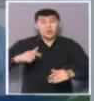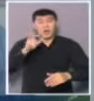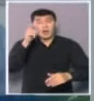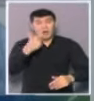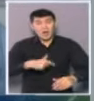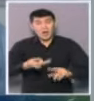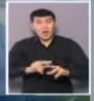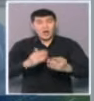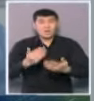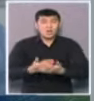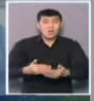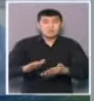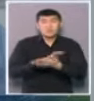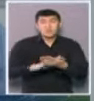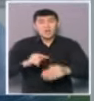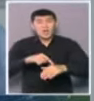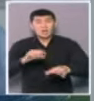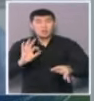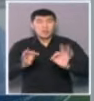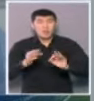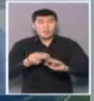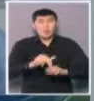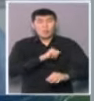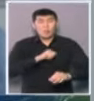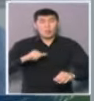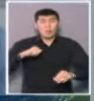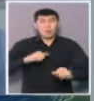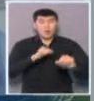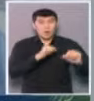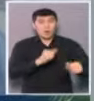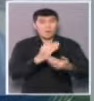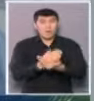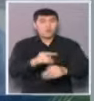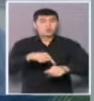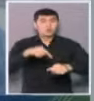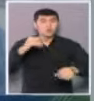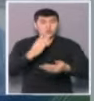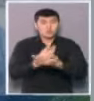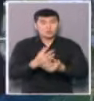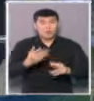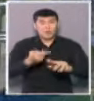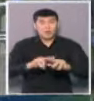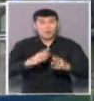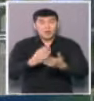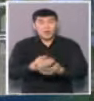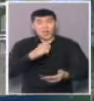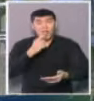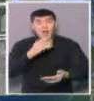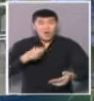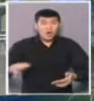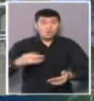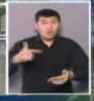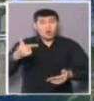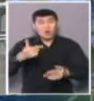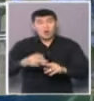көңіл күйі ешқандай да әсері жоқ. Сен өзіңде бір қорған бар екенін сезініп жүресің, қорғанышың бар екенін сезіп жүресің. Айта кетейік, өңірде